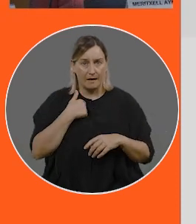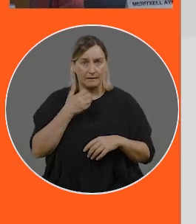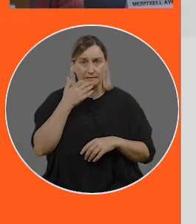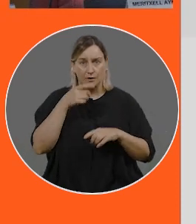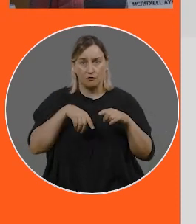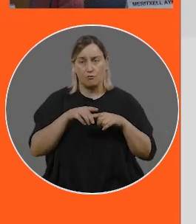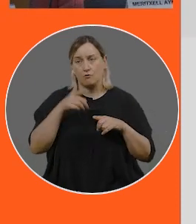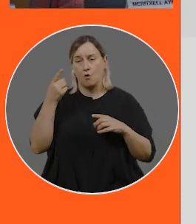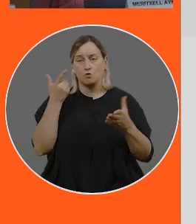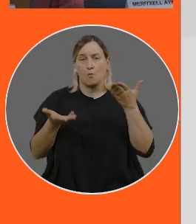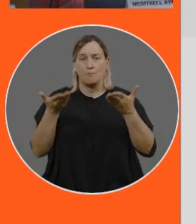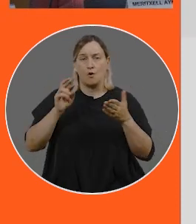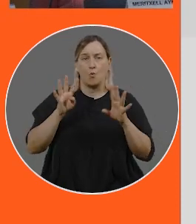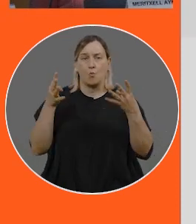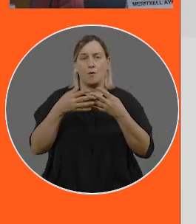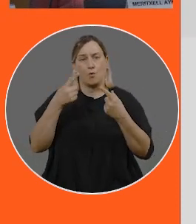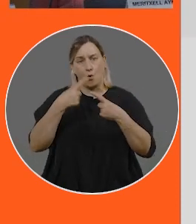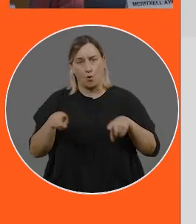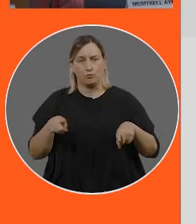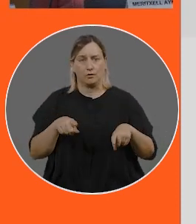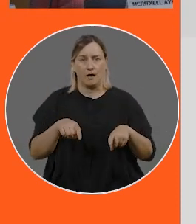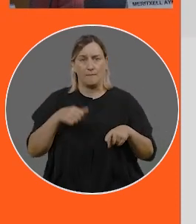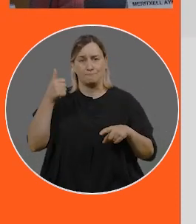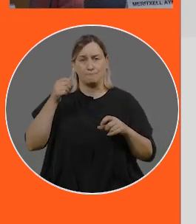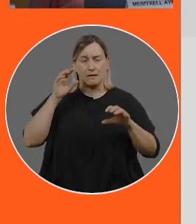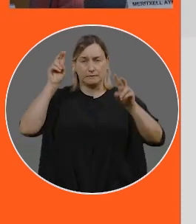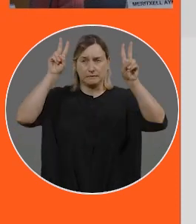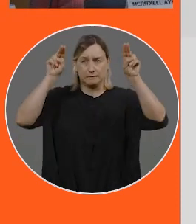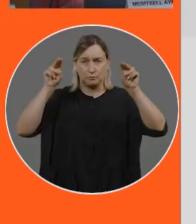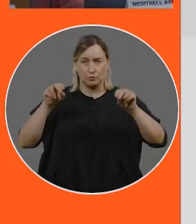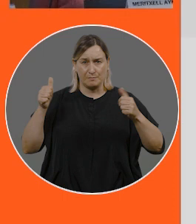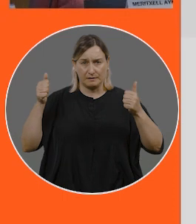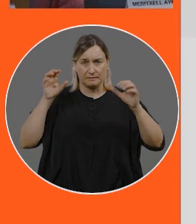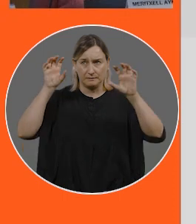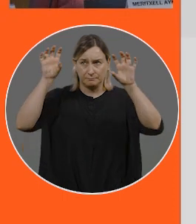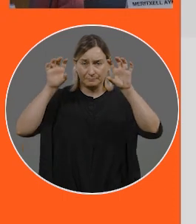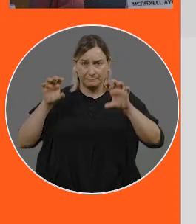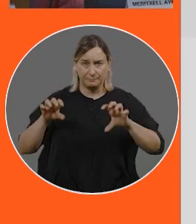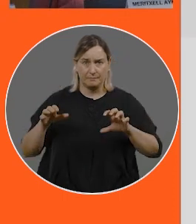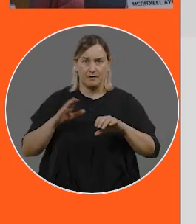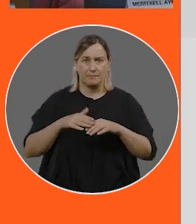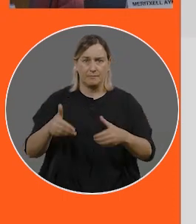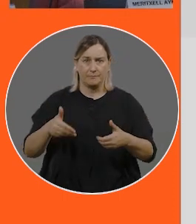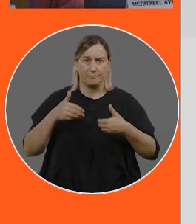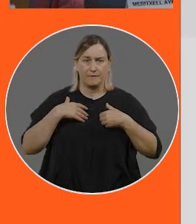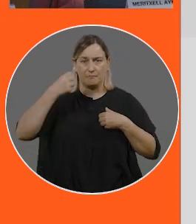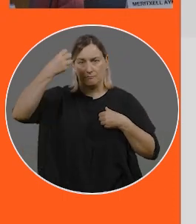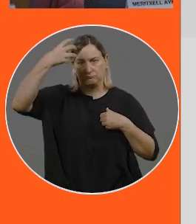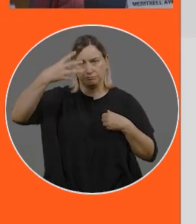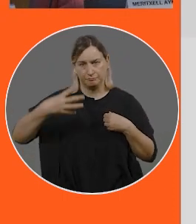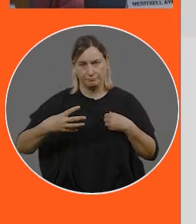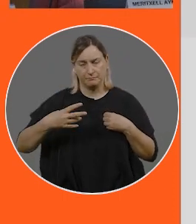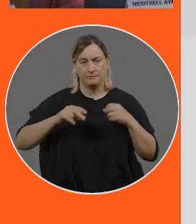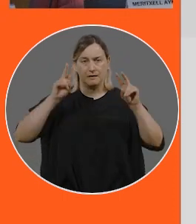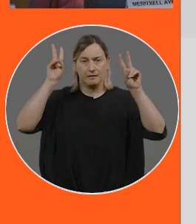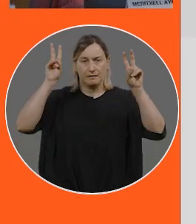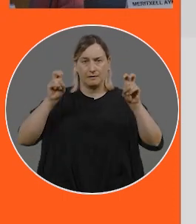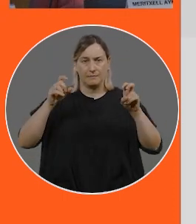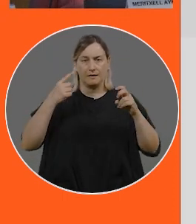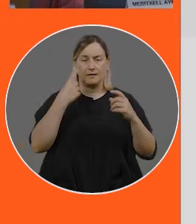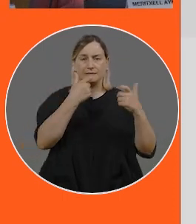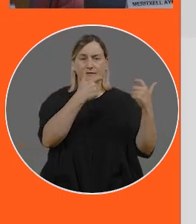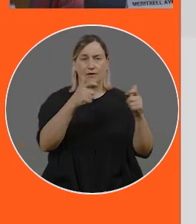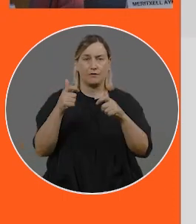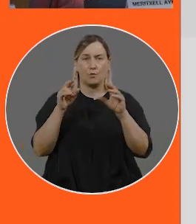altres pàgines que hi hagi molts més encapçalaments, doncs la cosa hauria de ser que cada secció tingui el